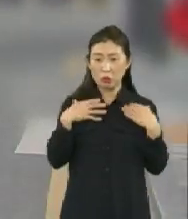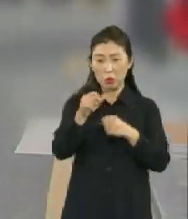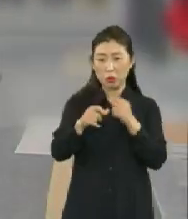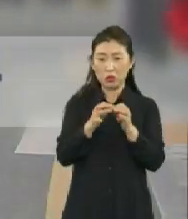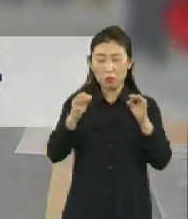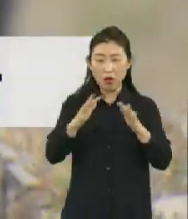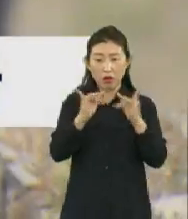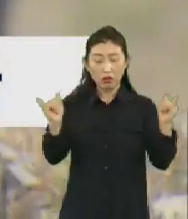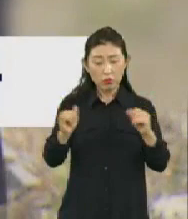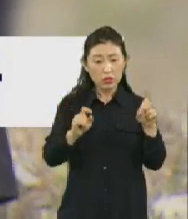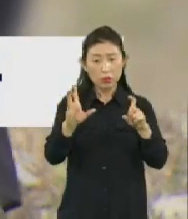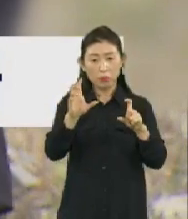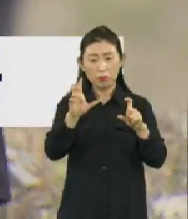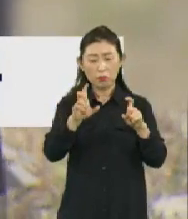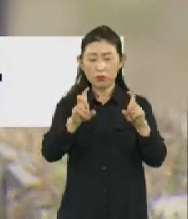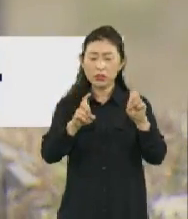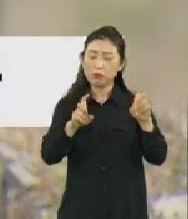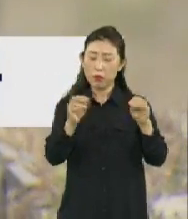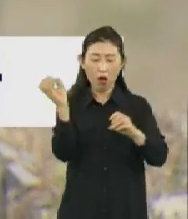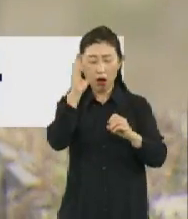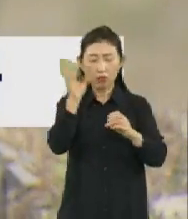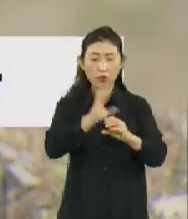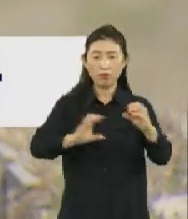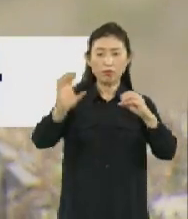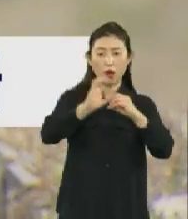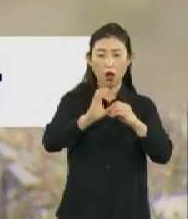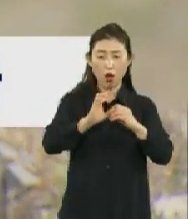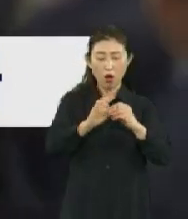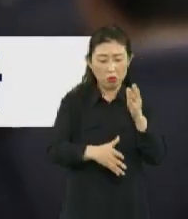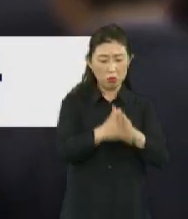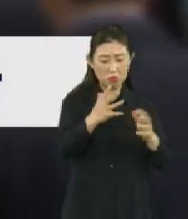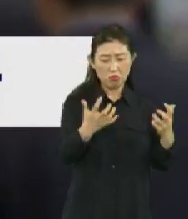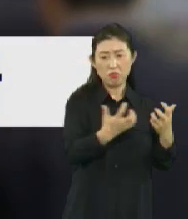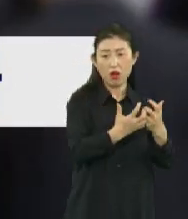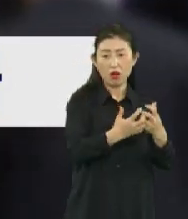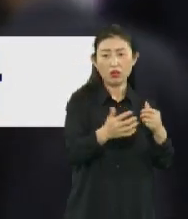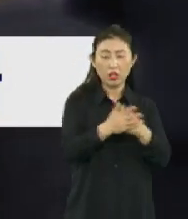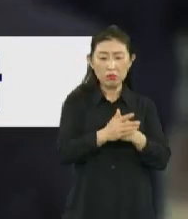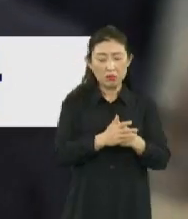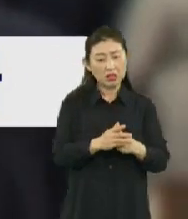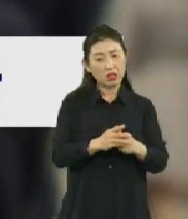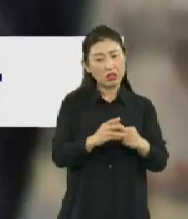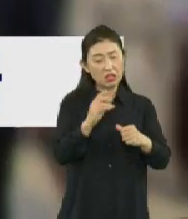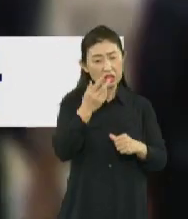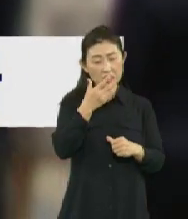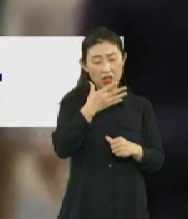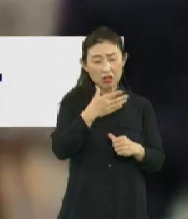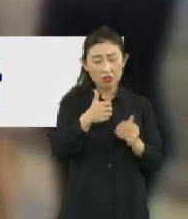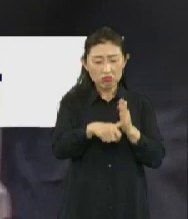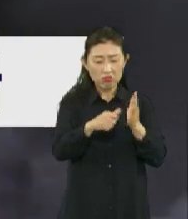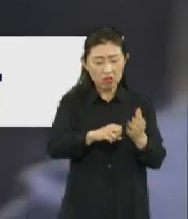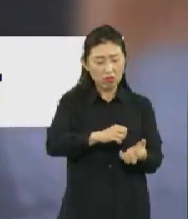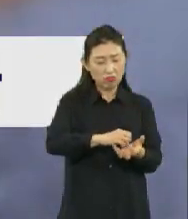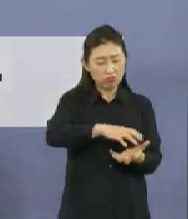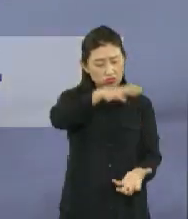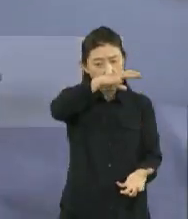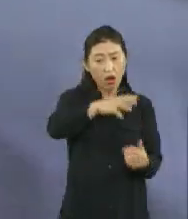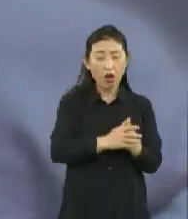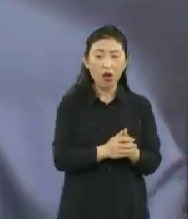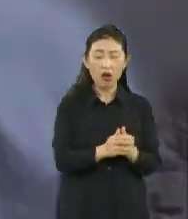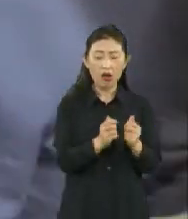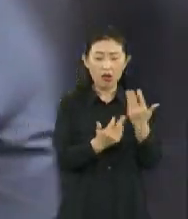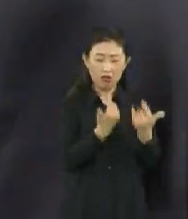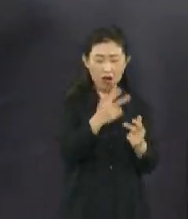만에 인구 10만 명이 더 늘어날 정도로 도시 규모가 팽창함에 따라 쓰레기 처리로 몸살을 앓아 소각장 설치는